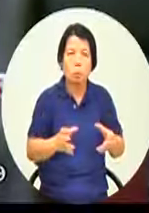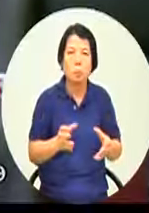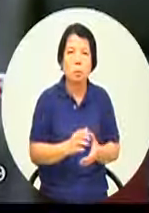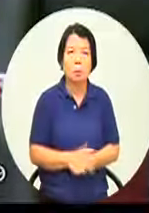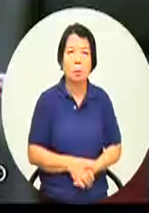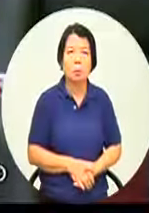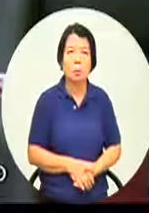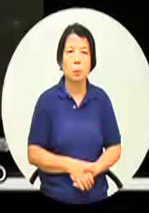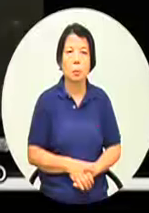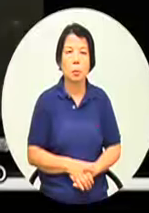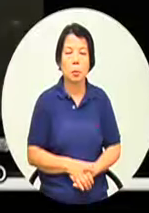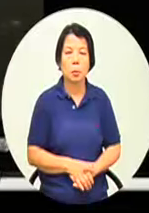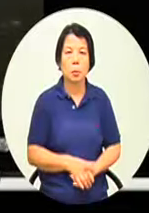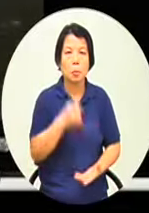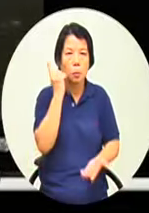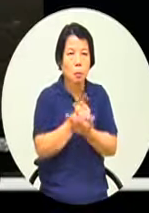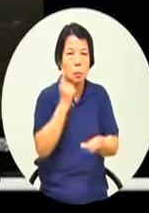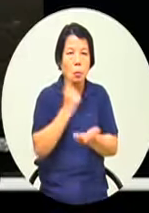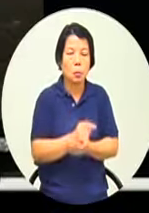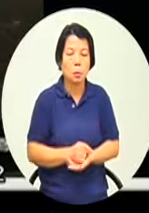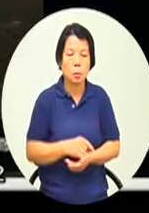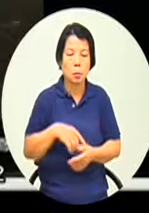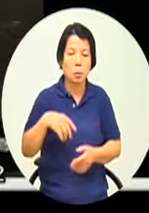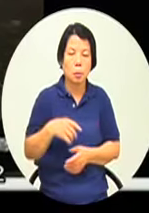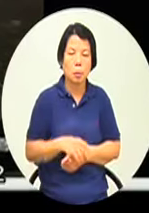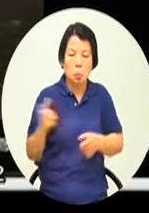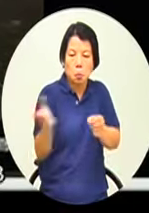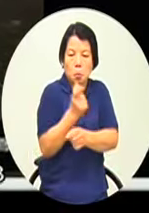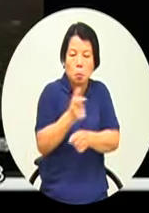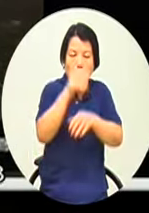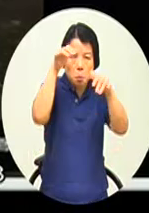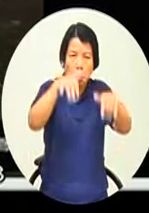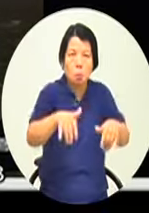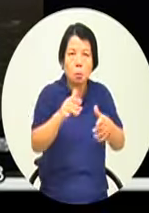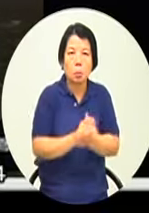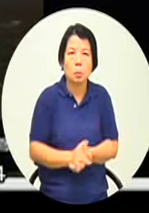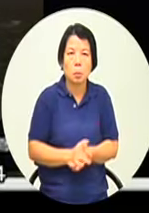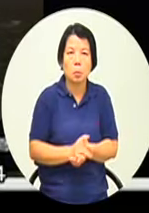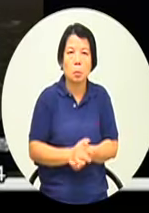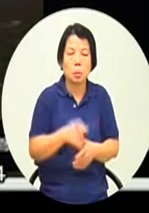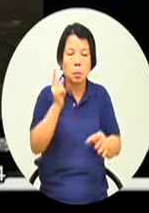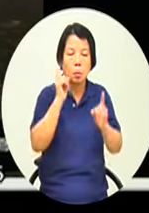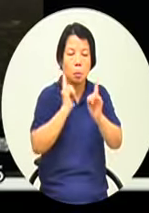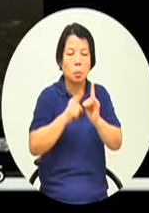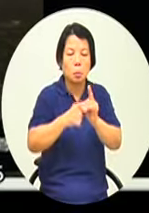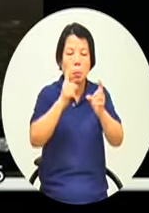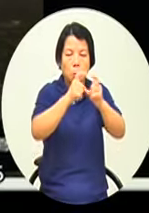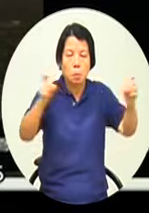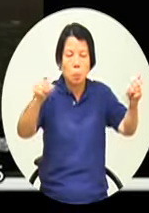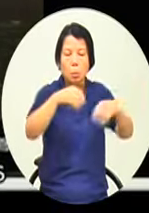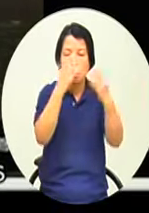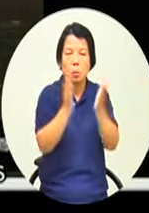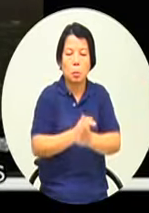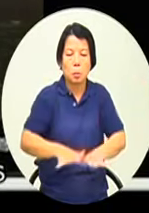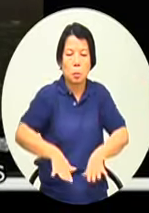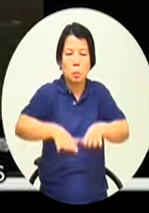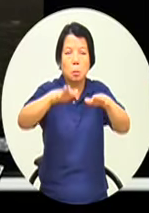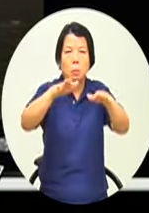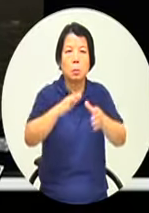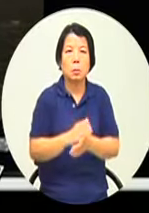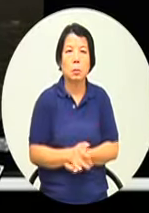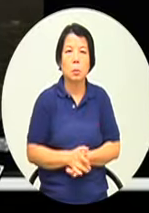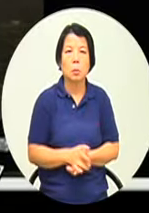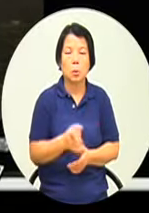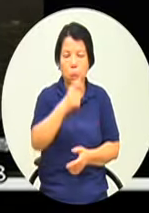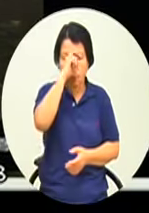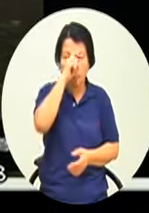每次台风天还是下雨，南城隍庙附近 都淹大水。你看，我本席